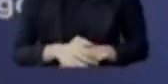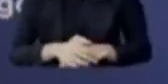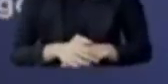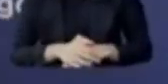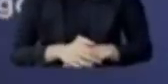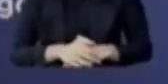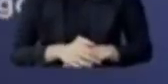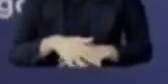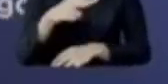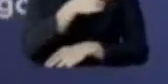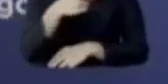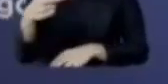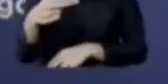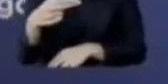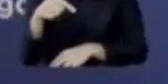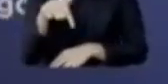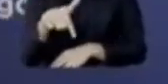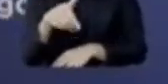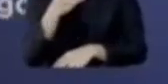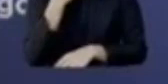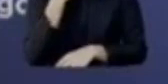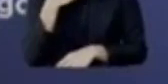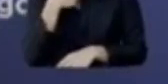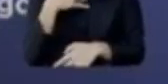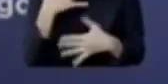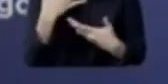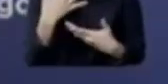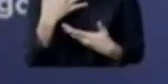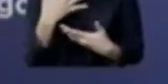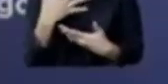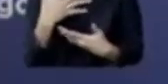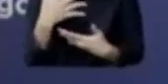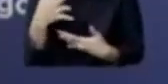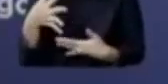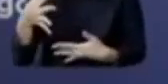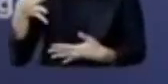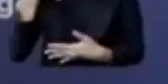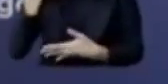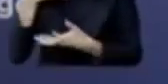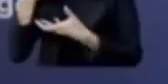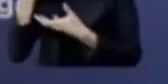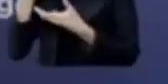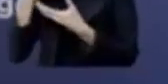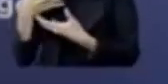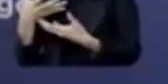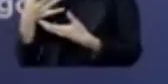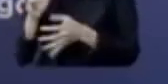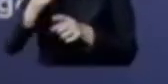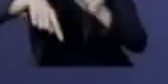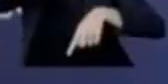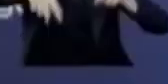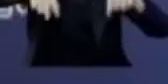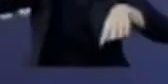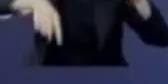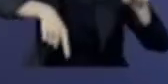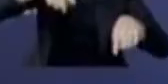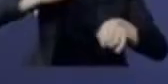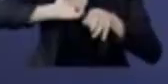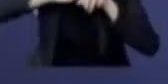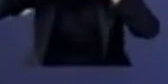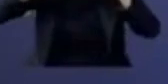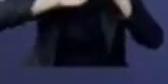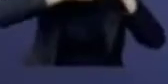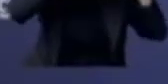kita, wilayah tanah air kita memiliki resiko epidemiologi yang tidak sama. Karena